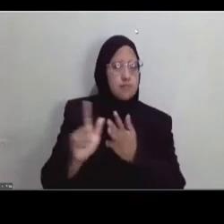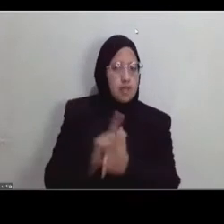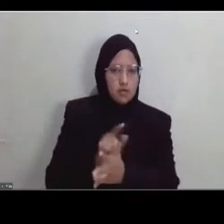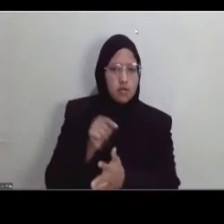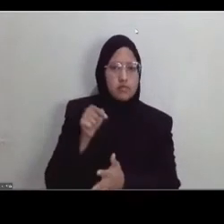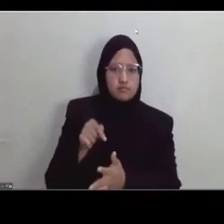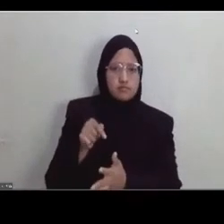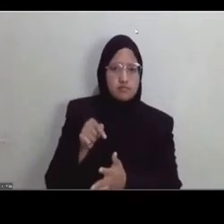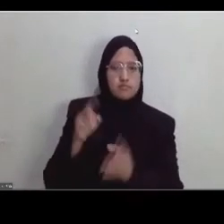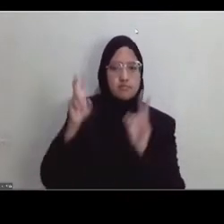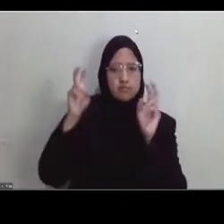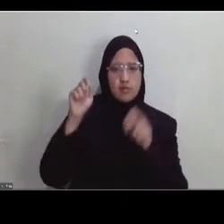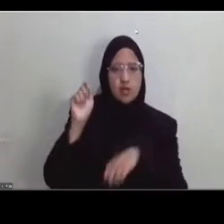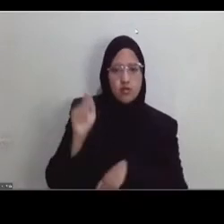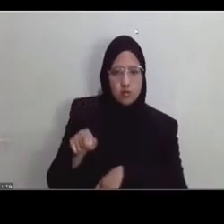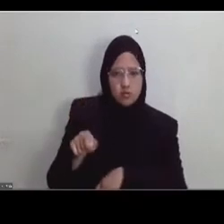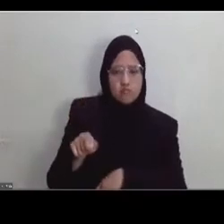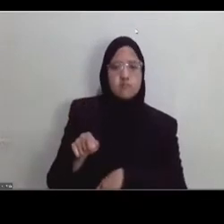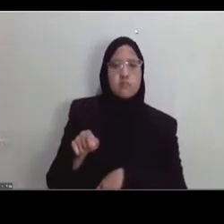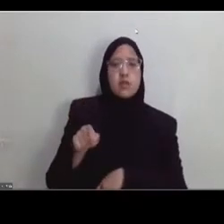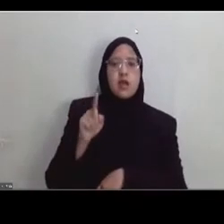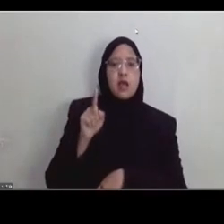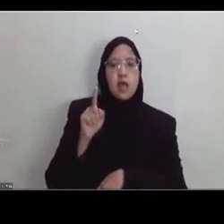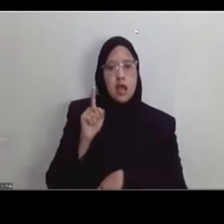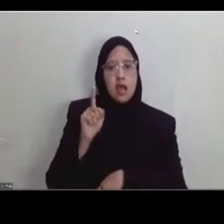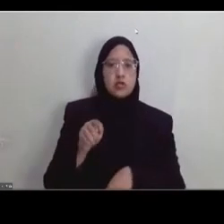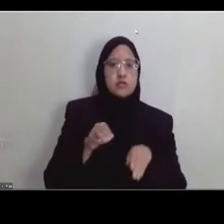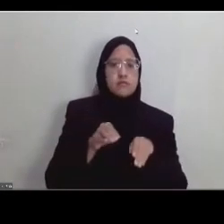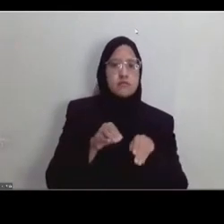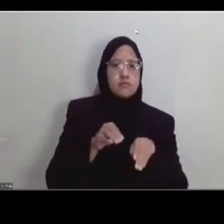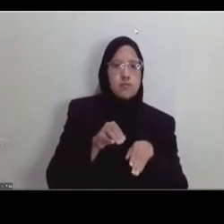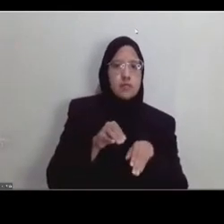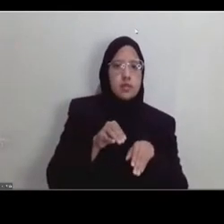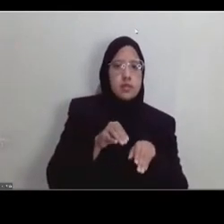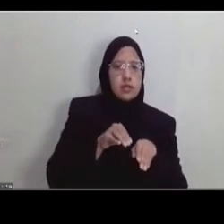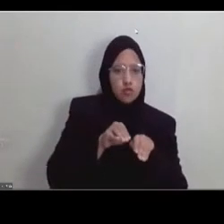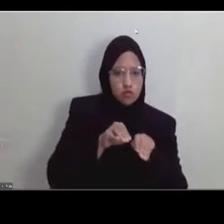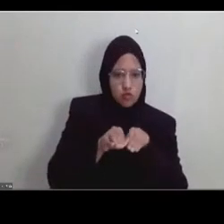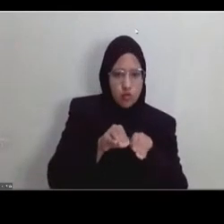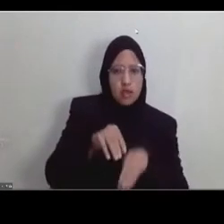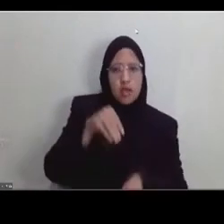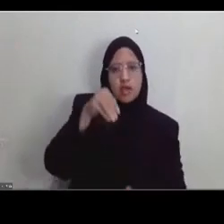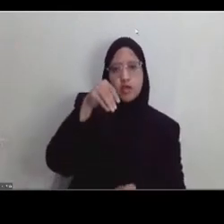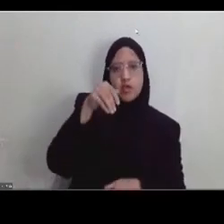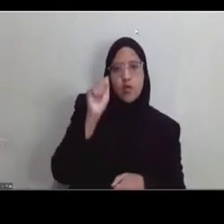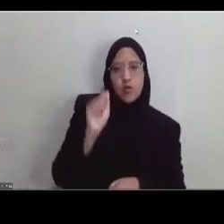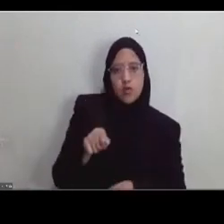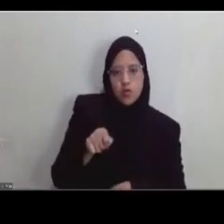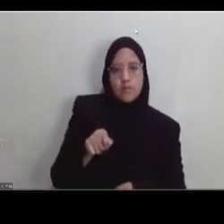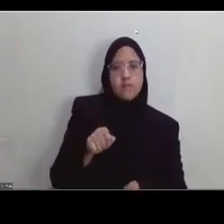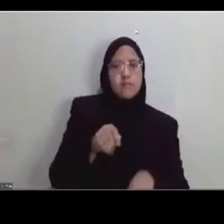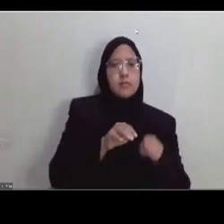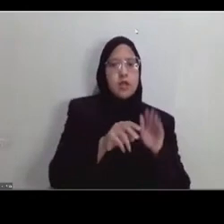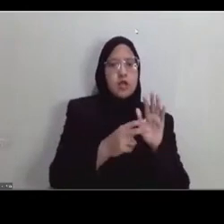pelapor berkenaan dengan pendapat hukum atau disenting opinan Hakim terlapor dalam putusan nomor